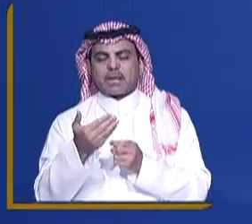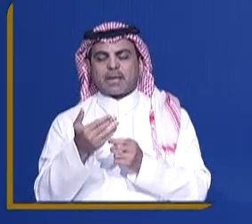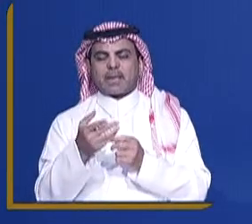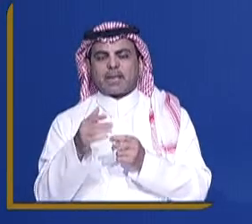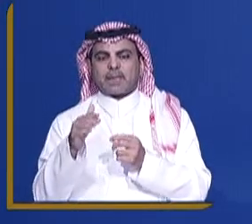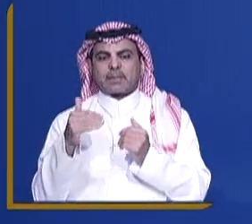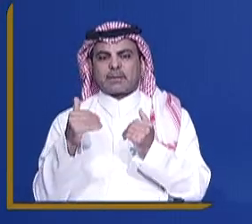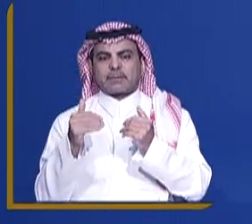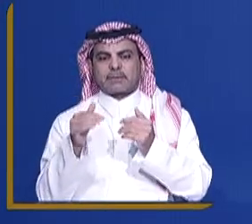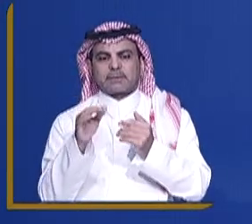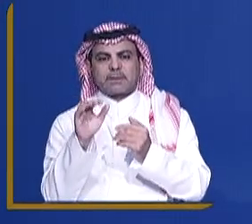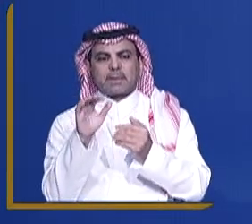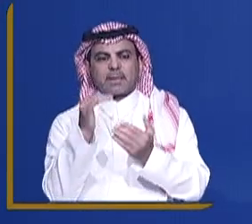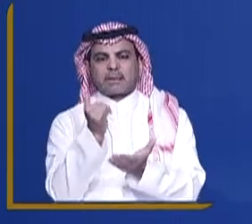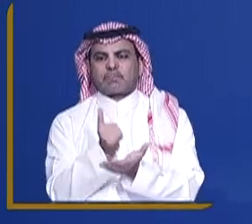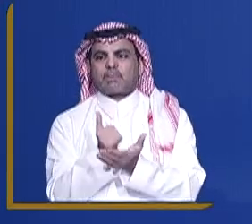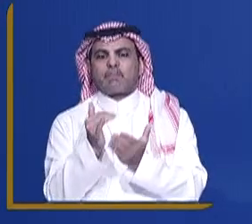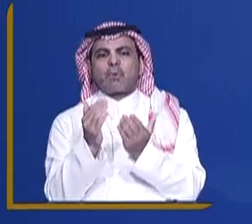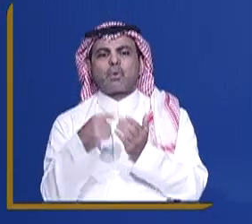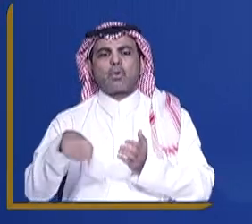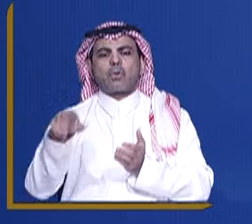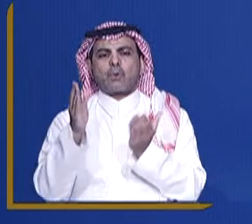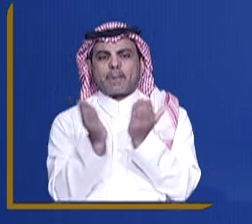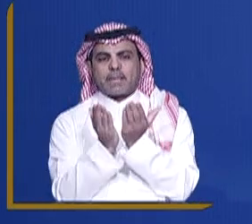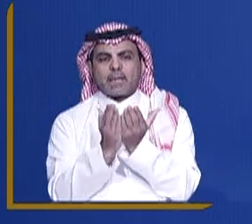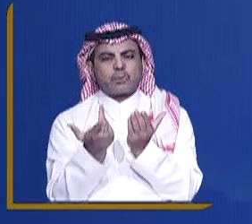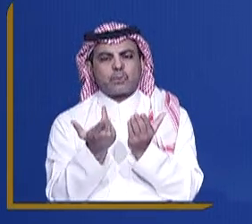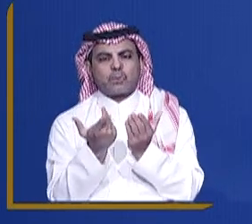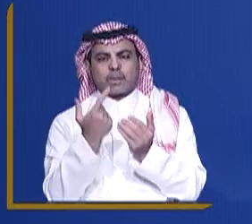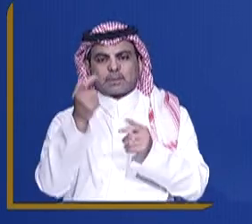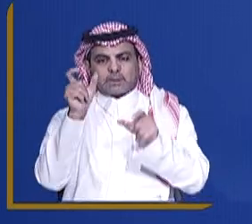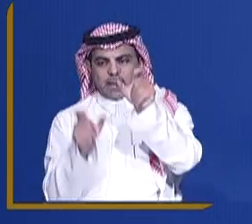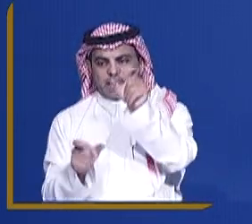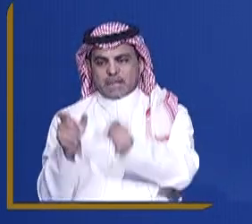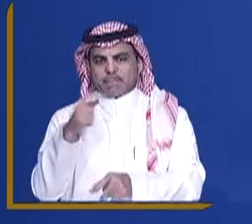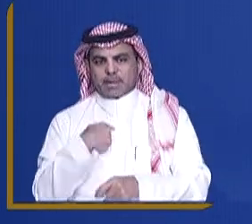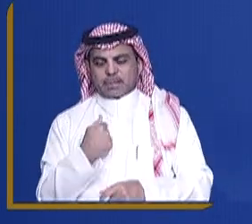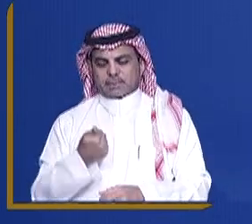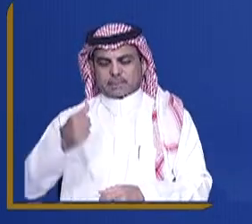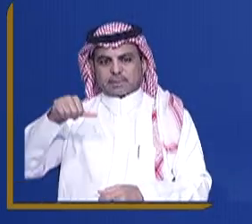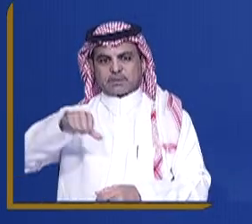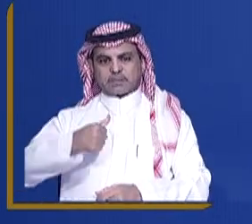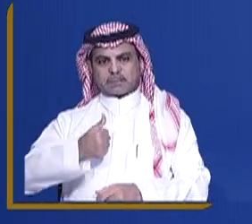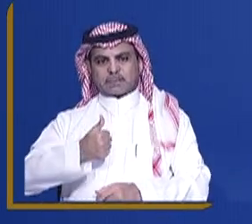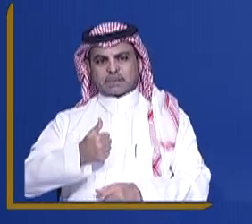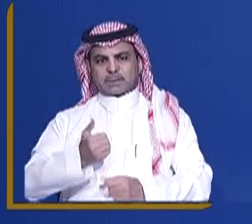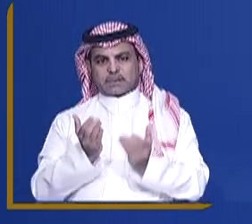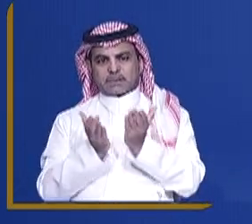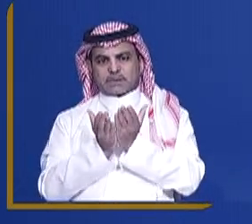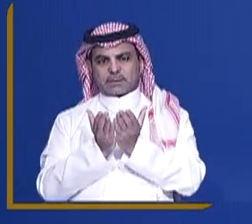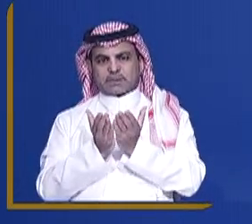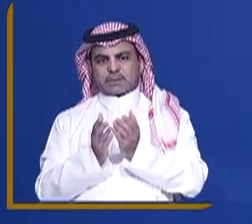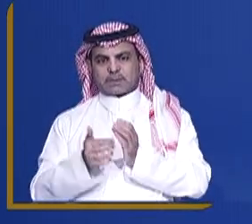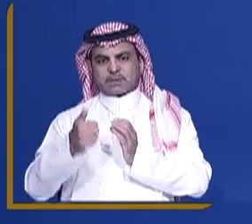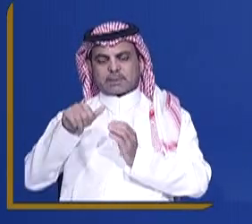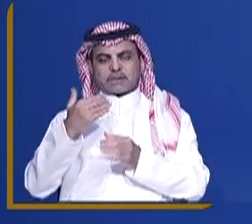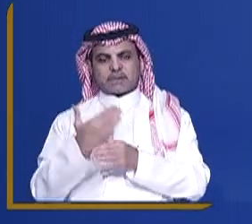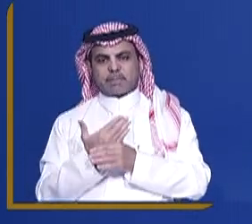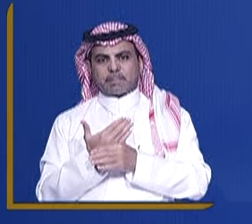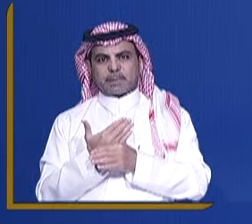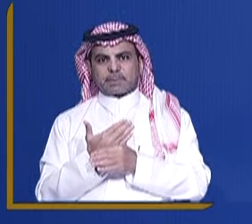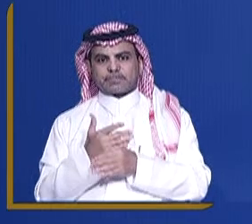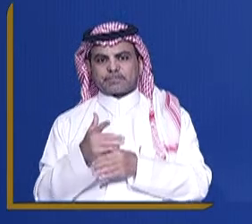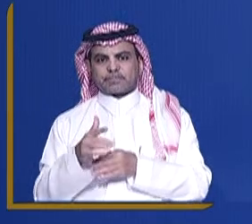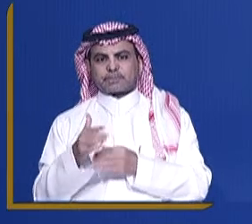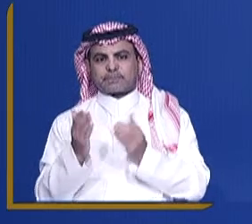مع المؤسسة، ومشيئة الله سوف يعني نخلص إلى احتياجات هذه المدارس، أخذا في الاعتبار